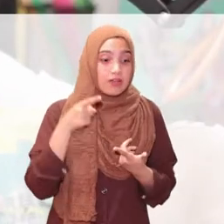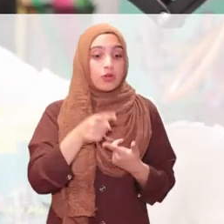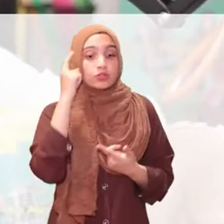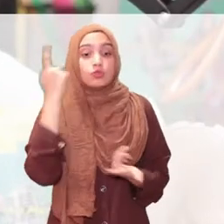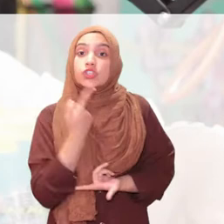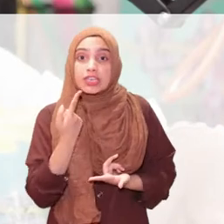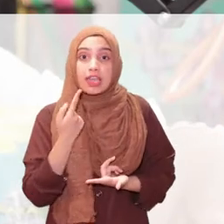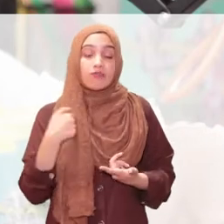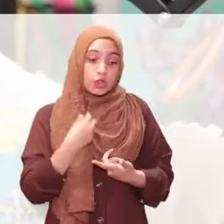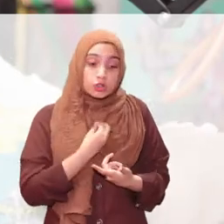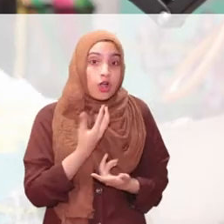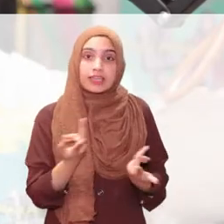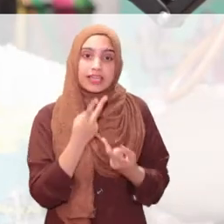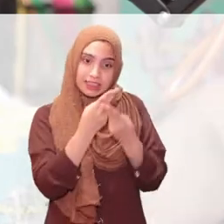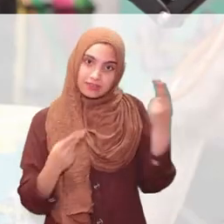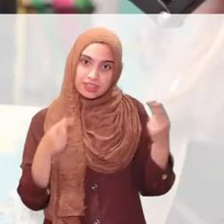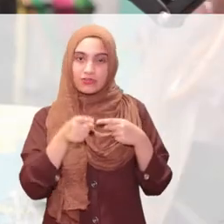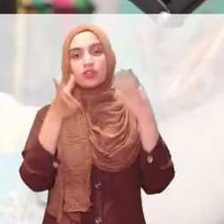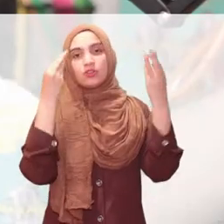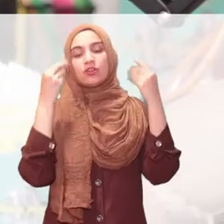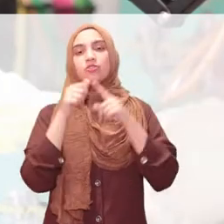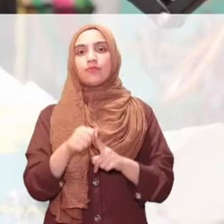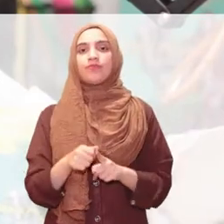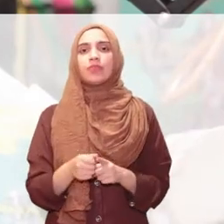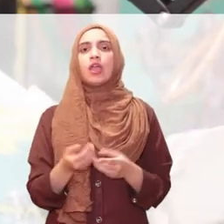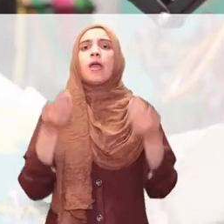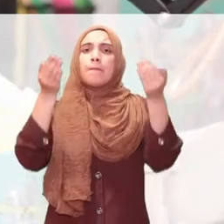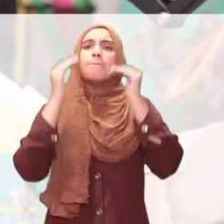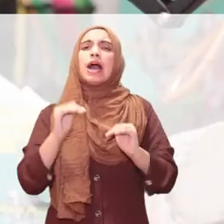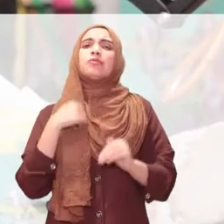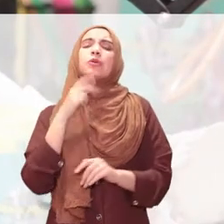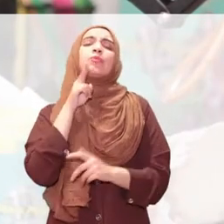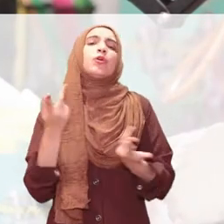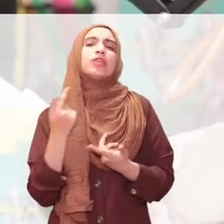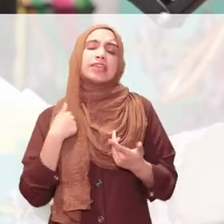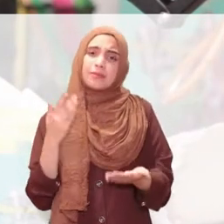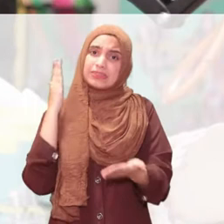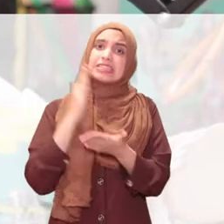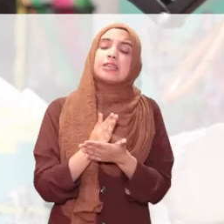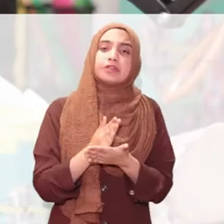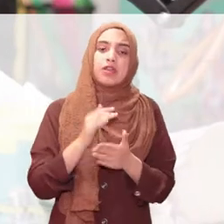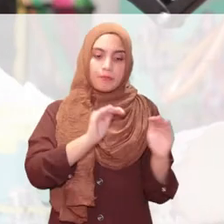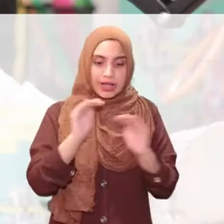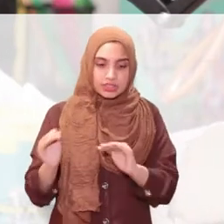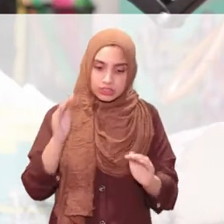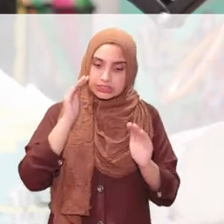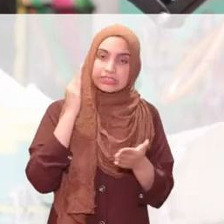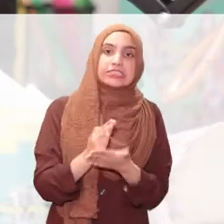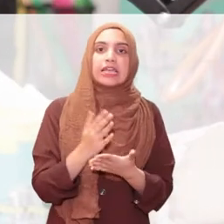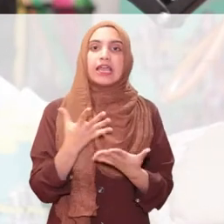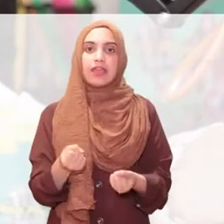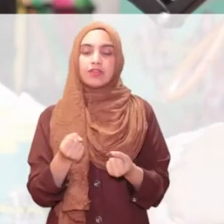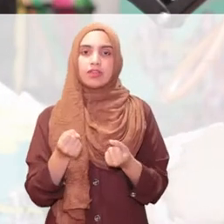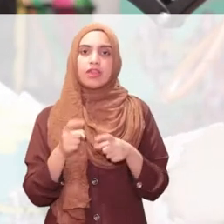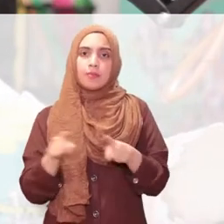सब्सक्राइब लाइक जरूर के अभाव में लिमिटेड की बाजी किसान बच्चों का लिमिट करते हैं बिग बॉस में डिसेबिलिटी मैंने रस मलाई को शासक